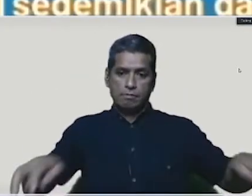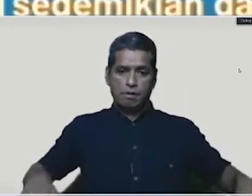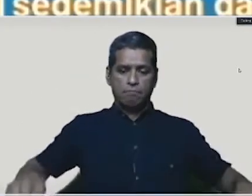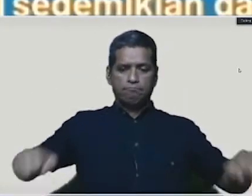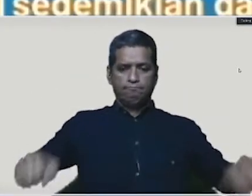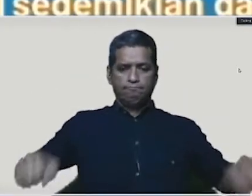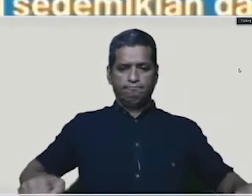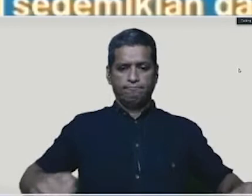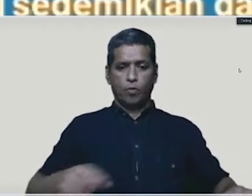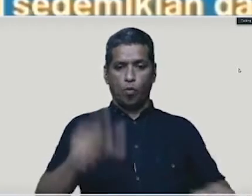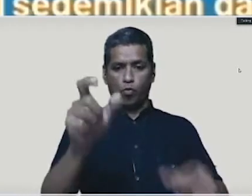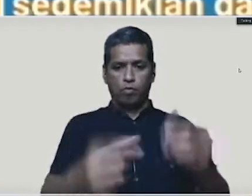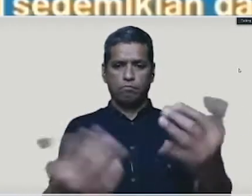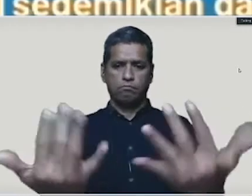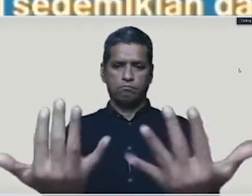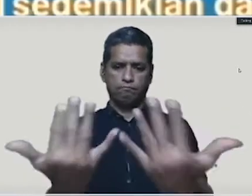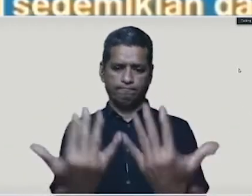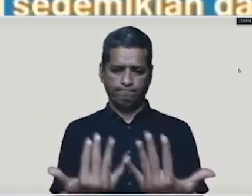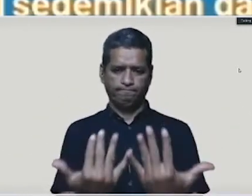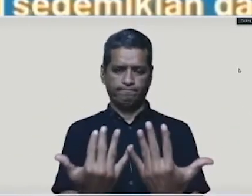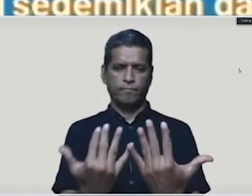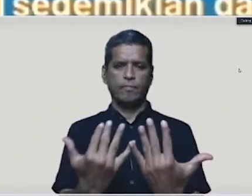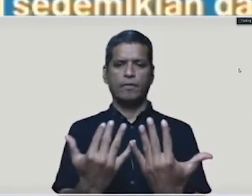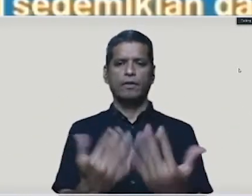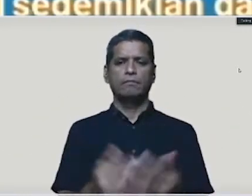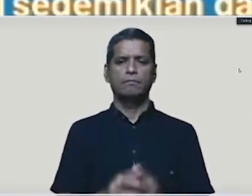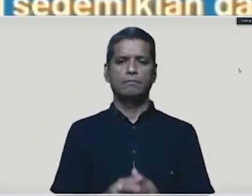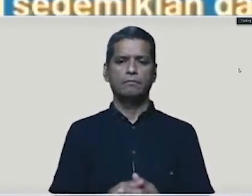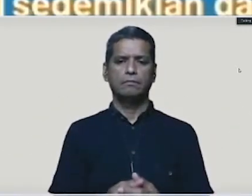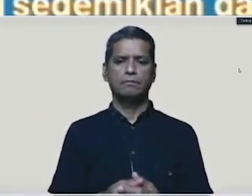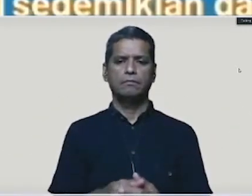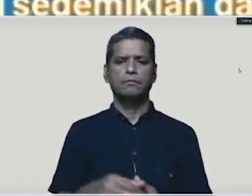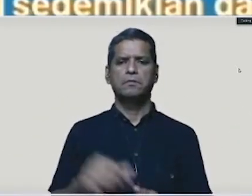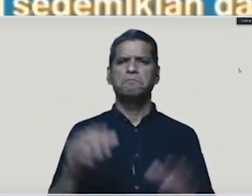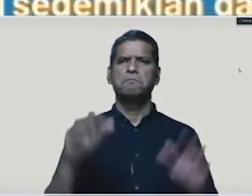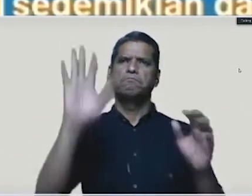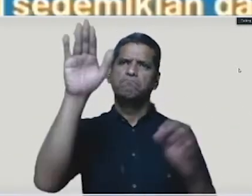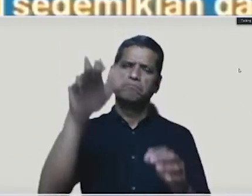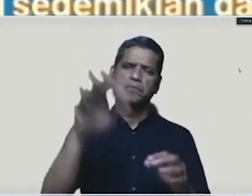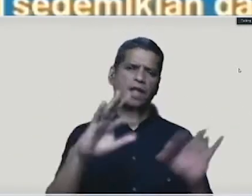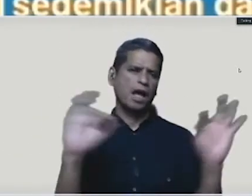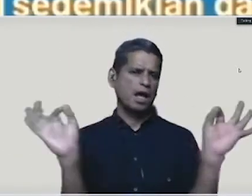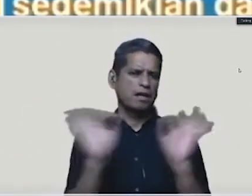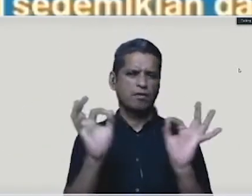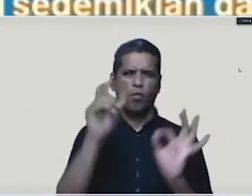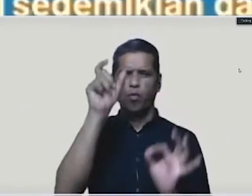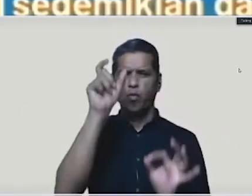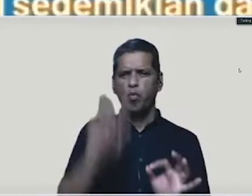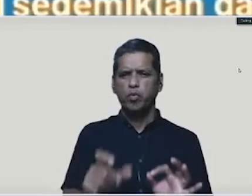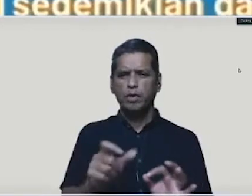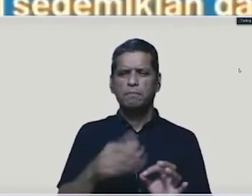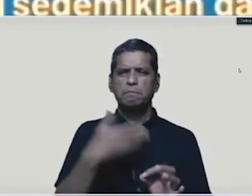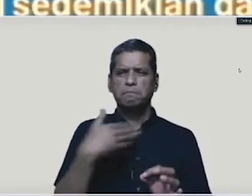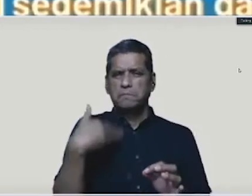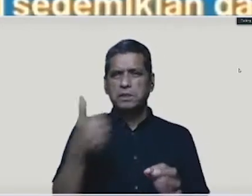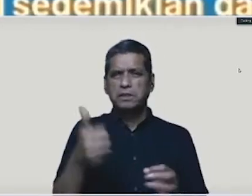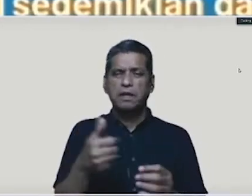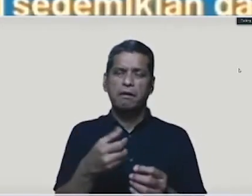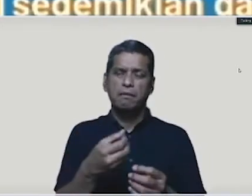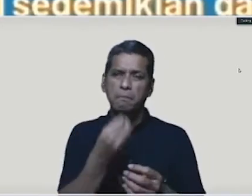para kasih itu menjawab Raja tidak ada seorangpun di muka bumi yang dapat Memberitahukan